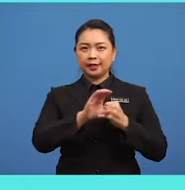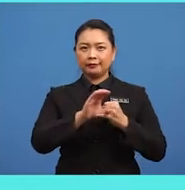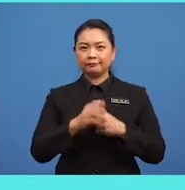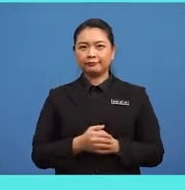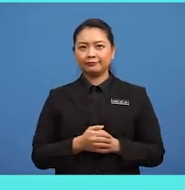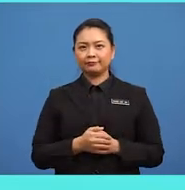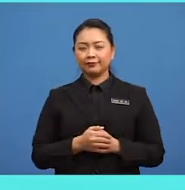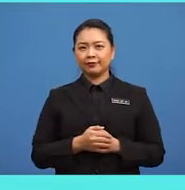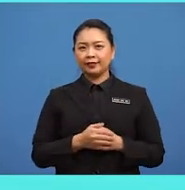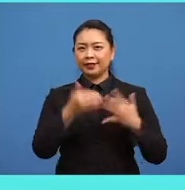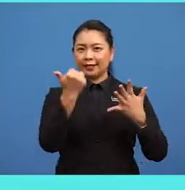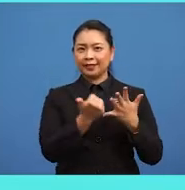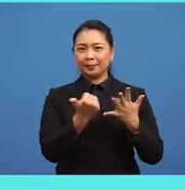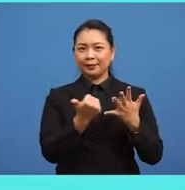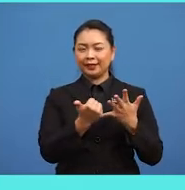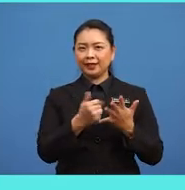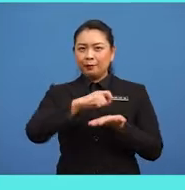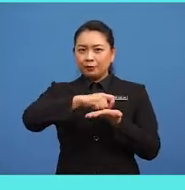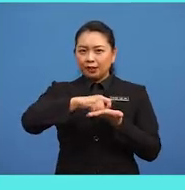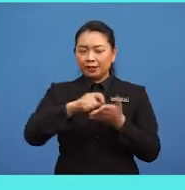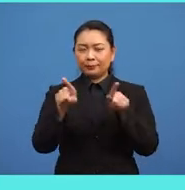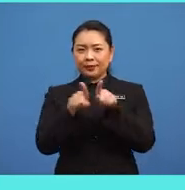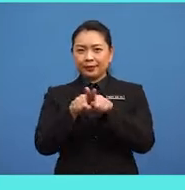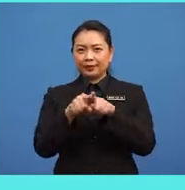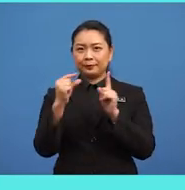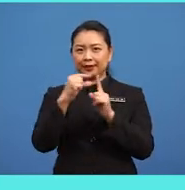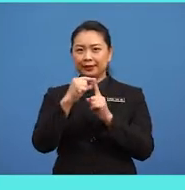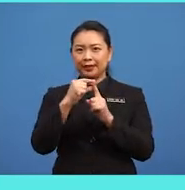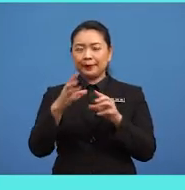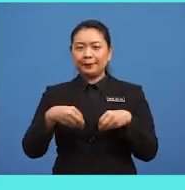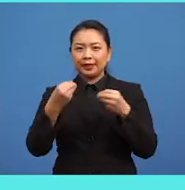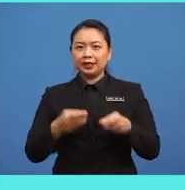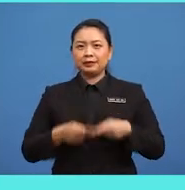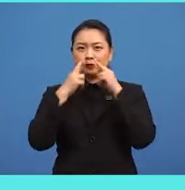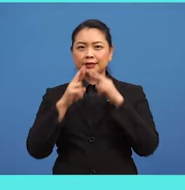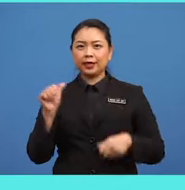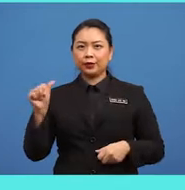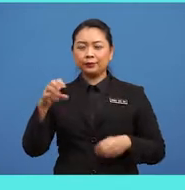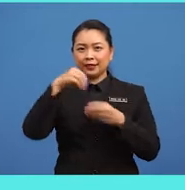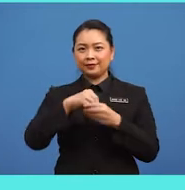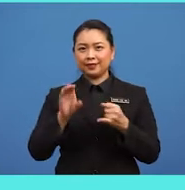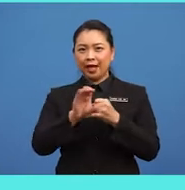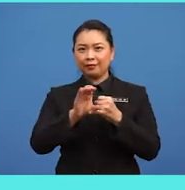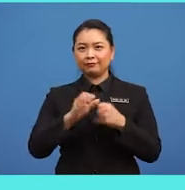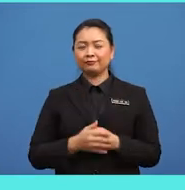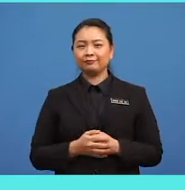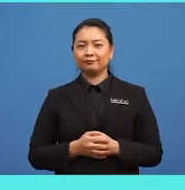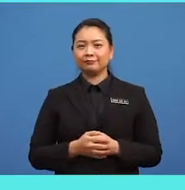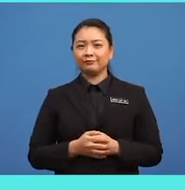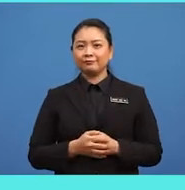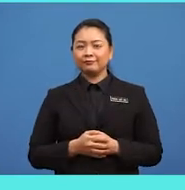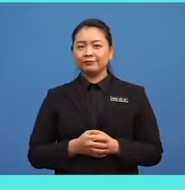sel. Yang kelima, menulis persamaan perkataan bagi respirasi aerob dalam